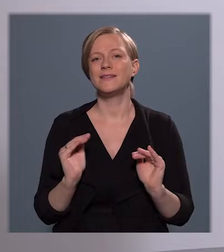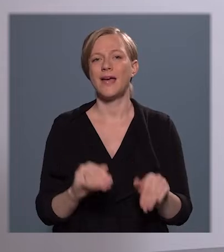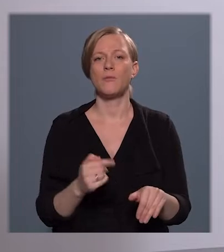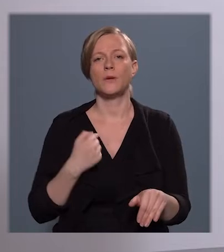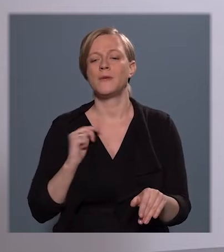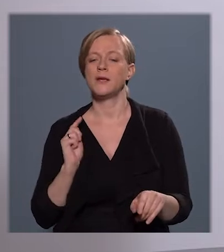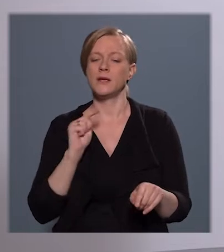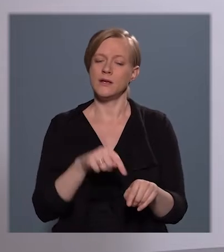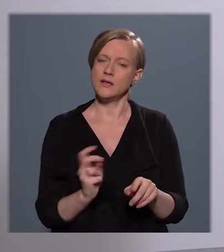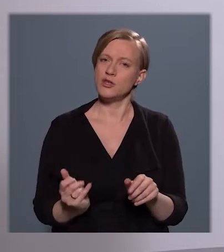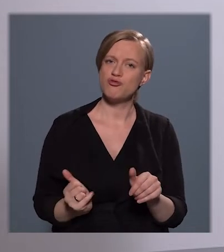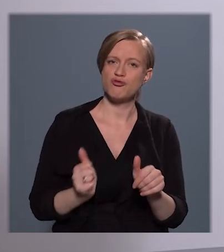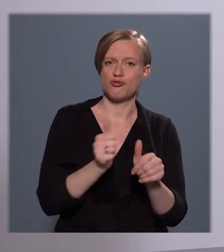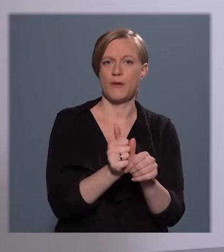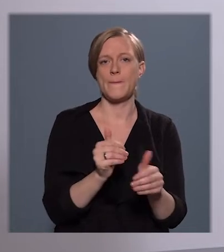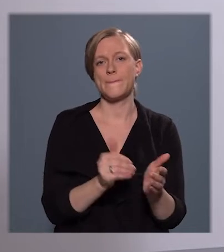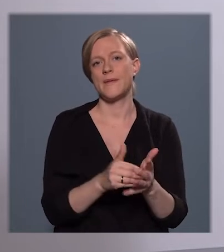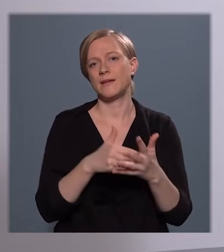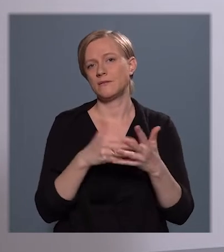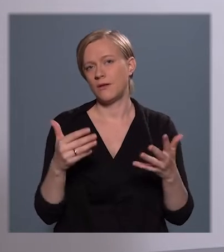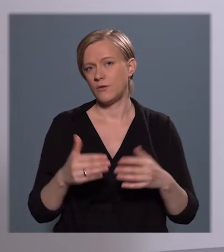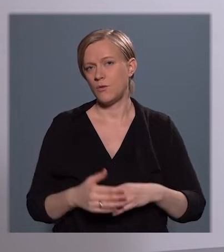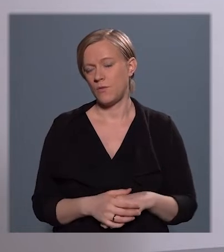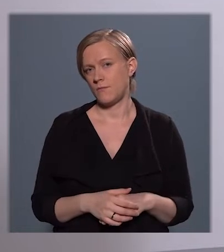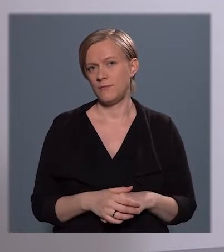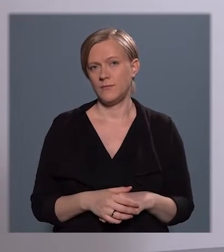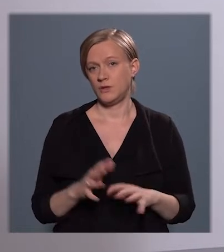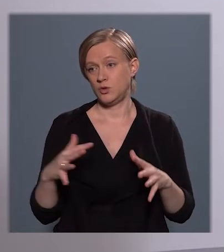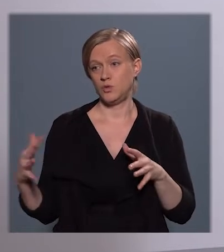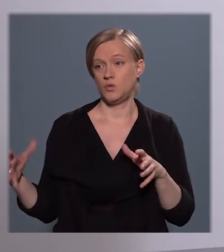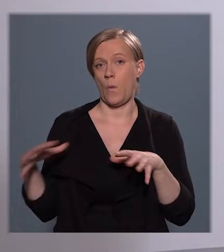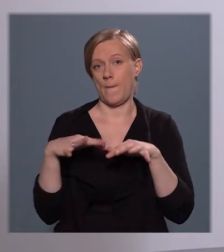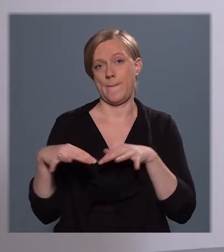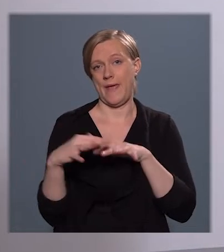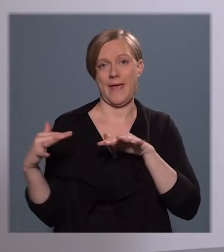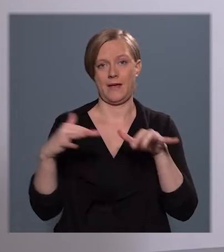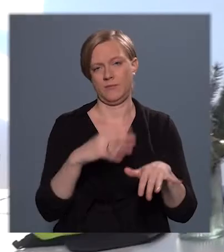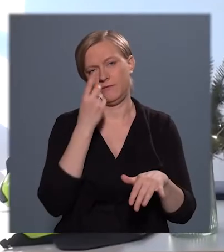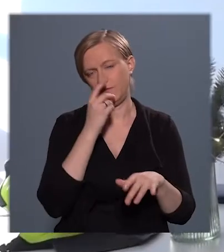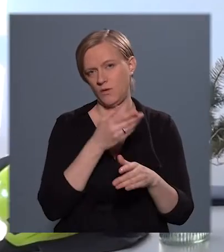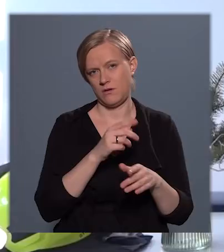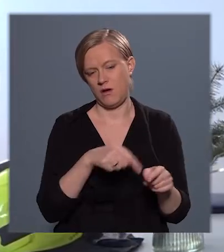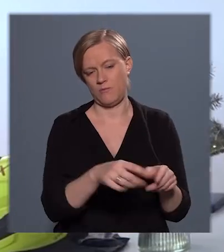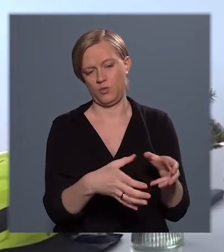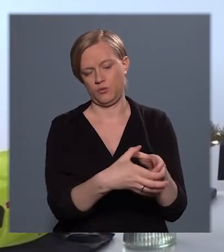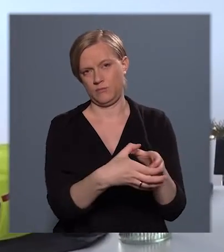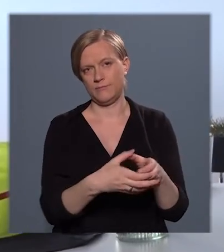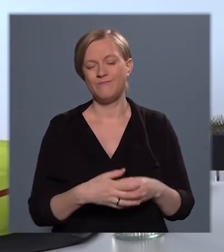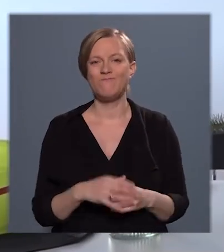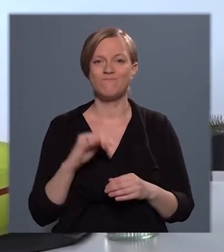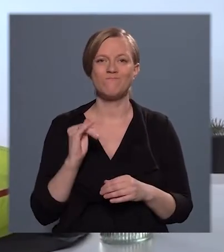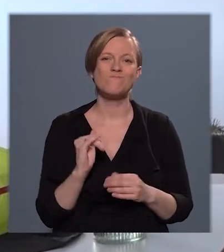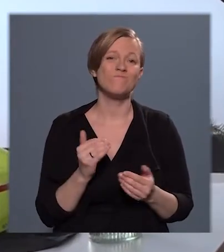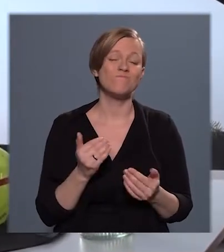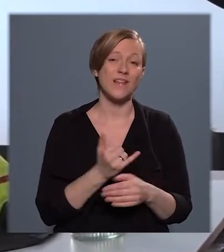mi oda megyünk, és akkor ez esetleg egy még nagyobb tömeget vonzon be, mint amúgy egyébként. Igen, az